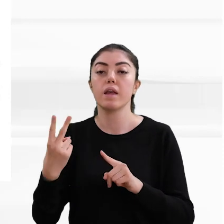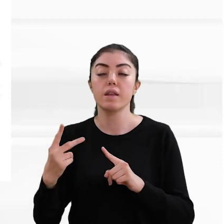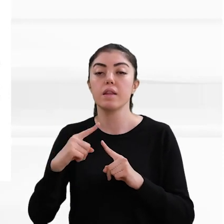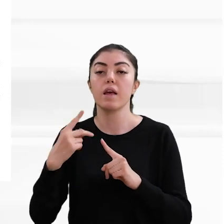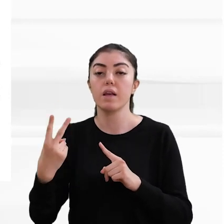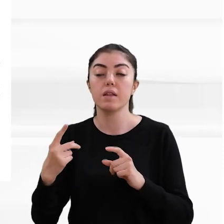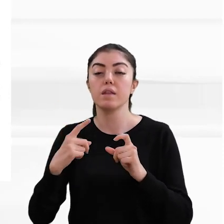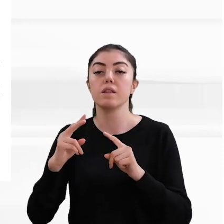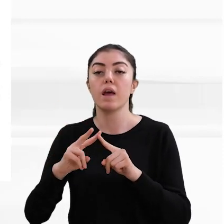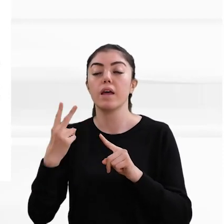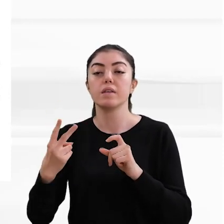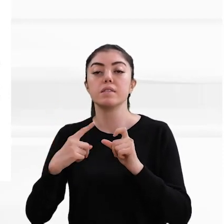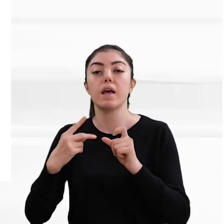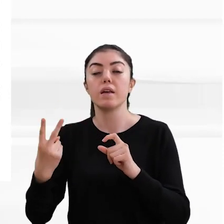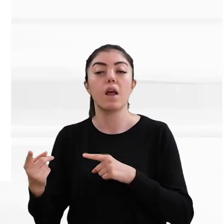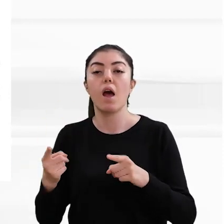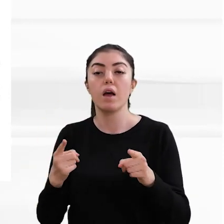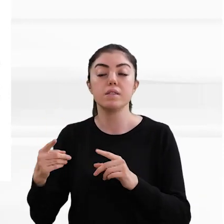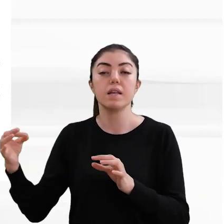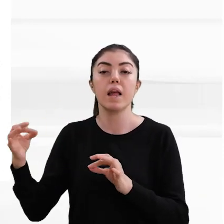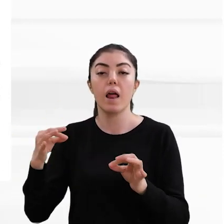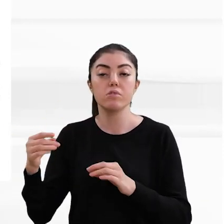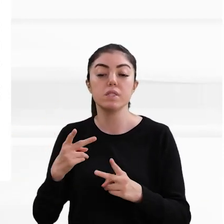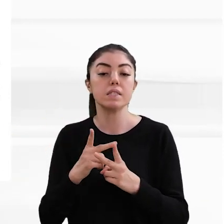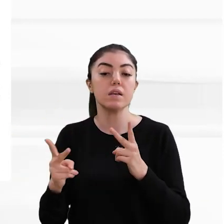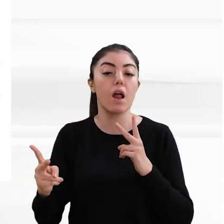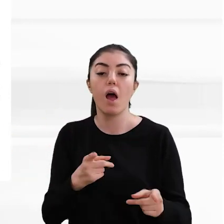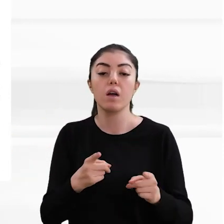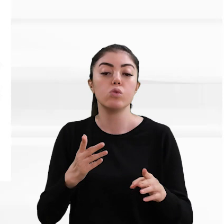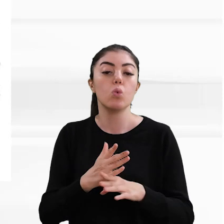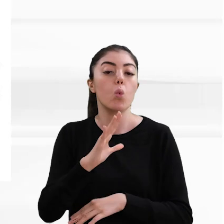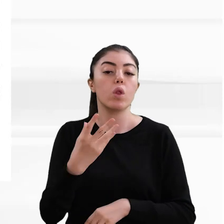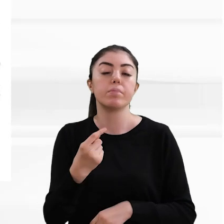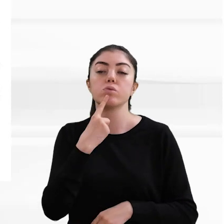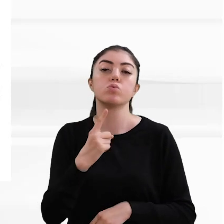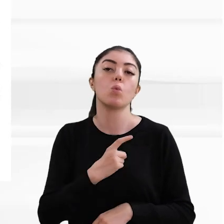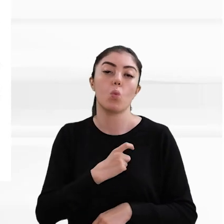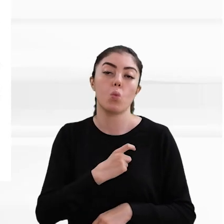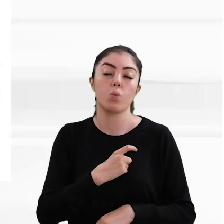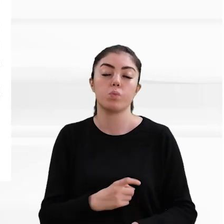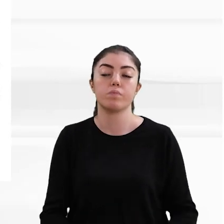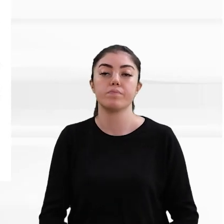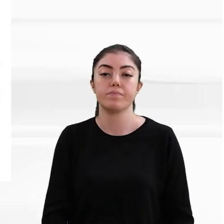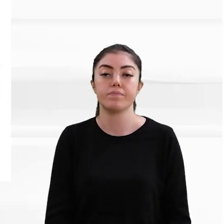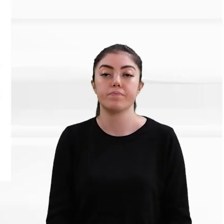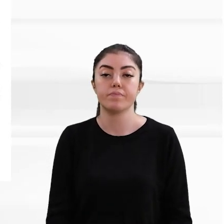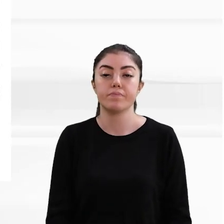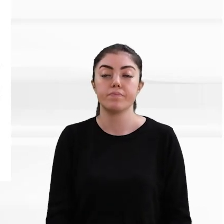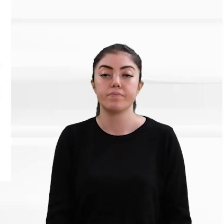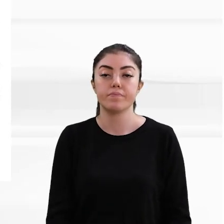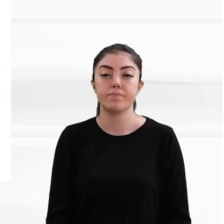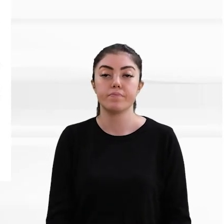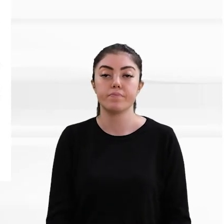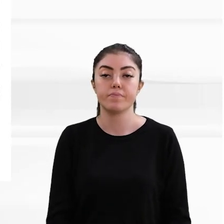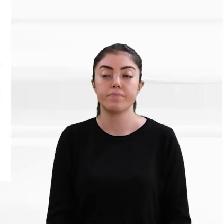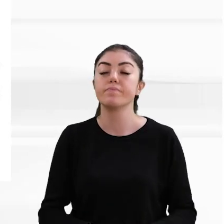sayıları sırasıyla N2P ile N2S arasındaki ilişkiler aşağıdakilerin hangisinde bir arada doğru